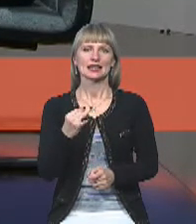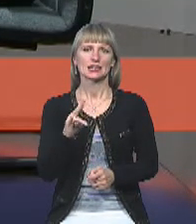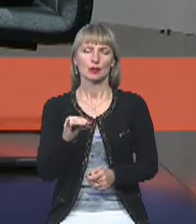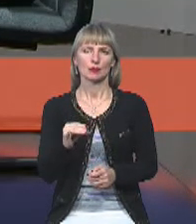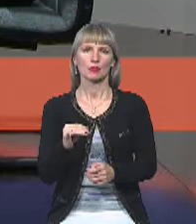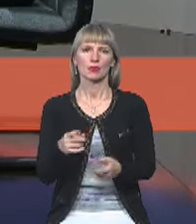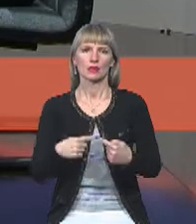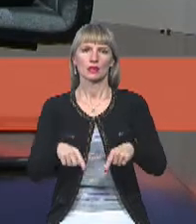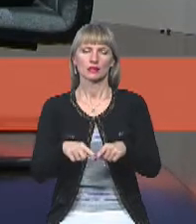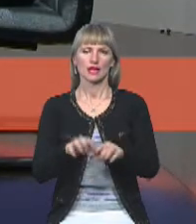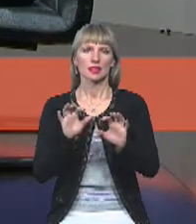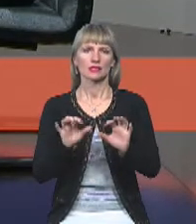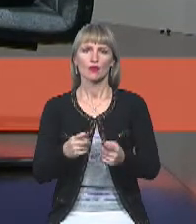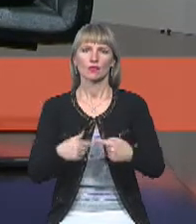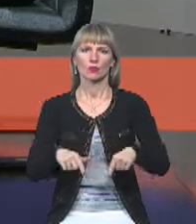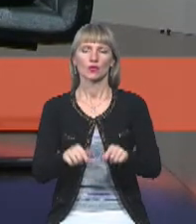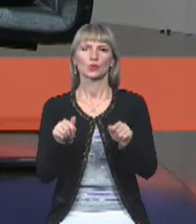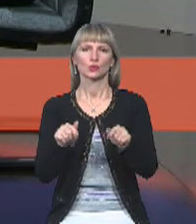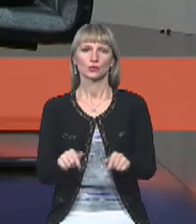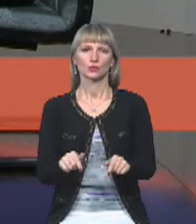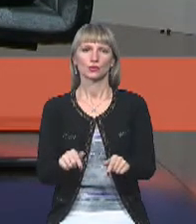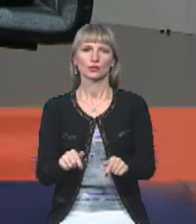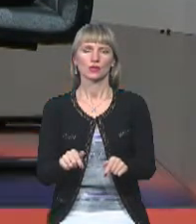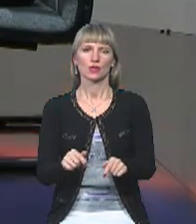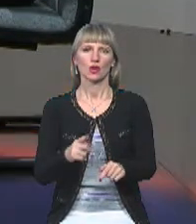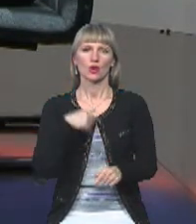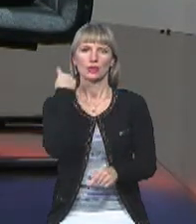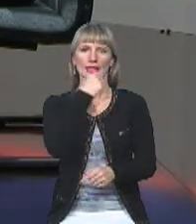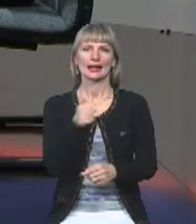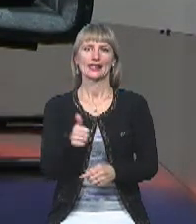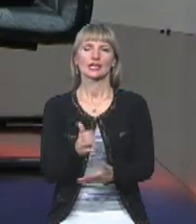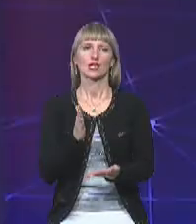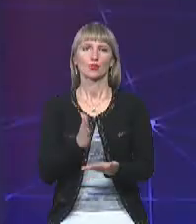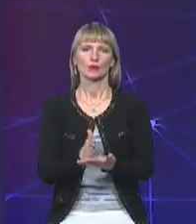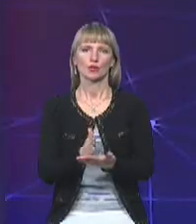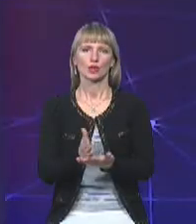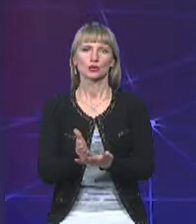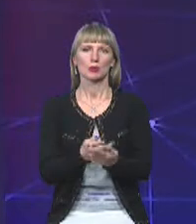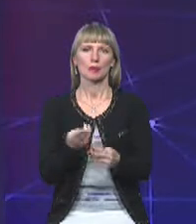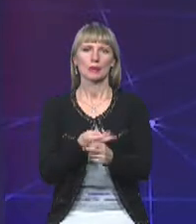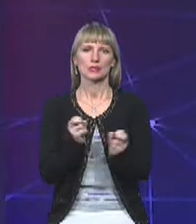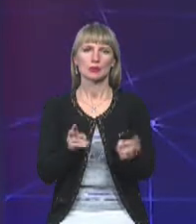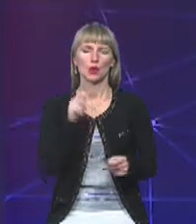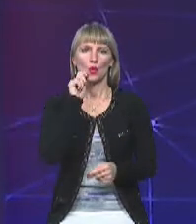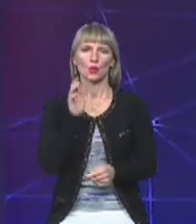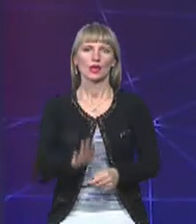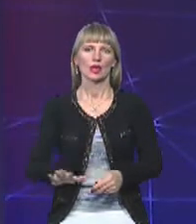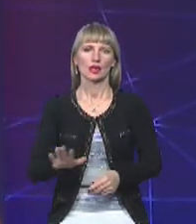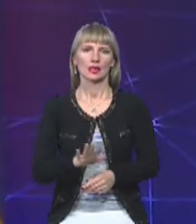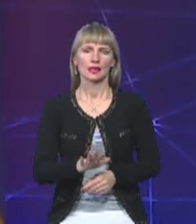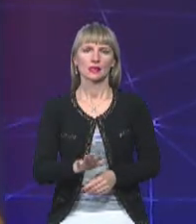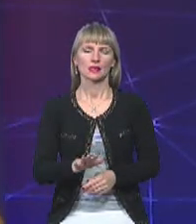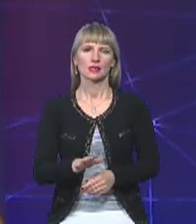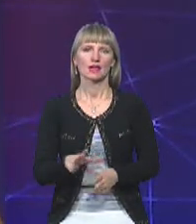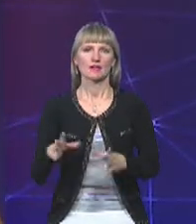незаконними формуваннями, тут одноосібним лідером, звичайно, є Служба безпеки України. Тим не